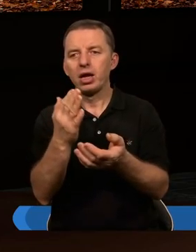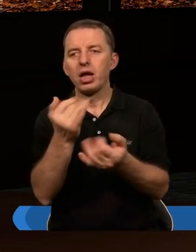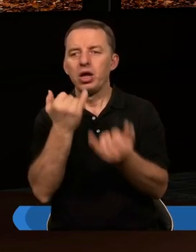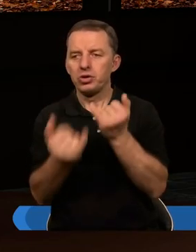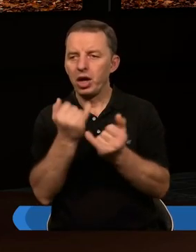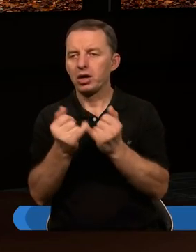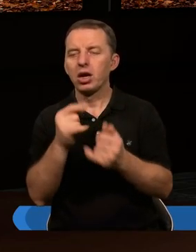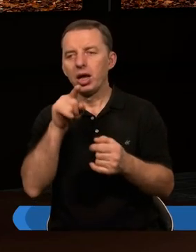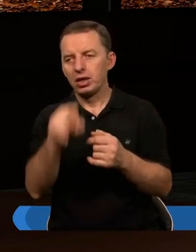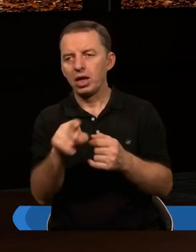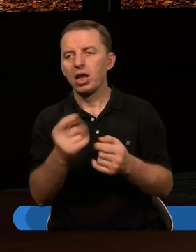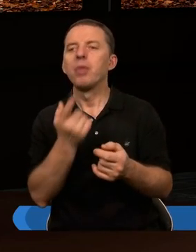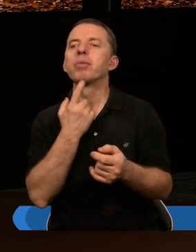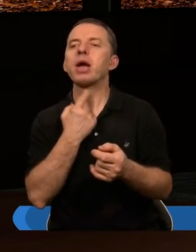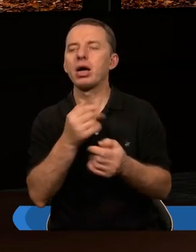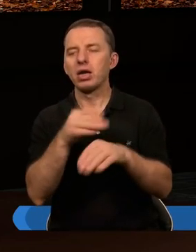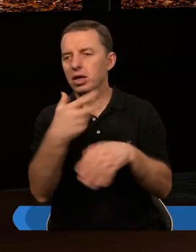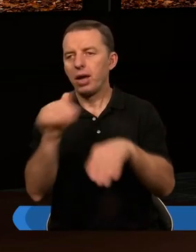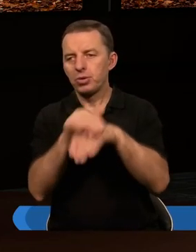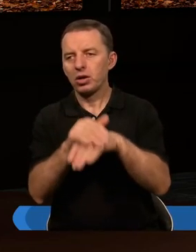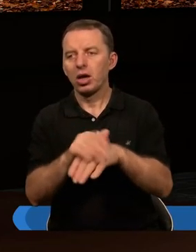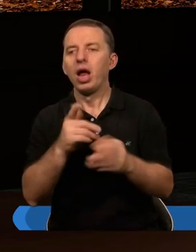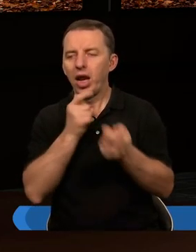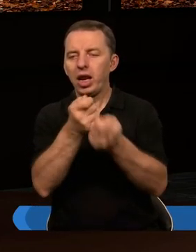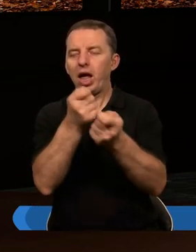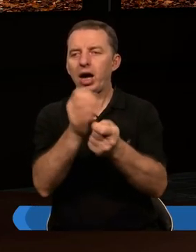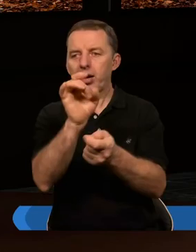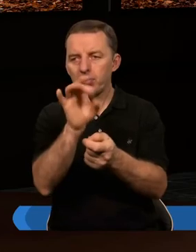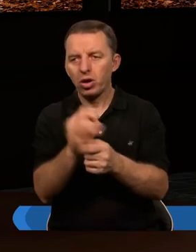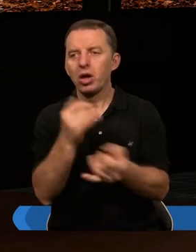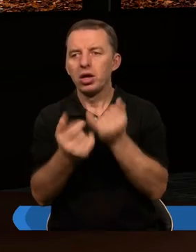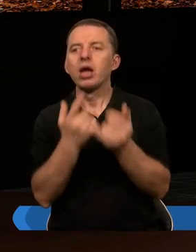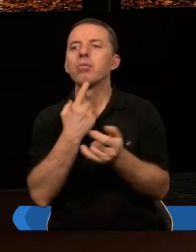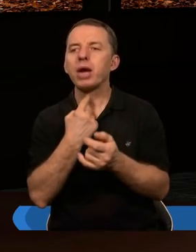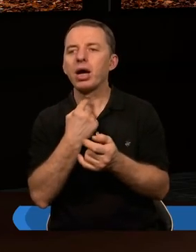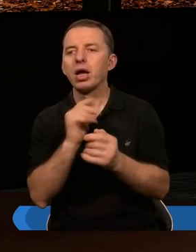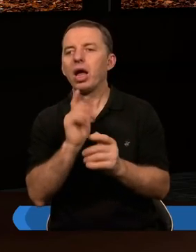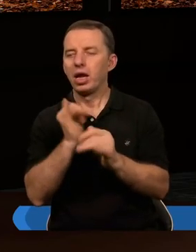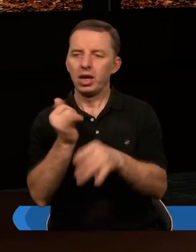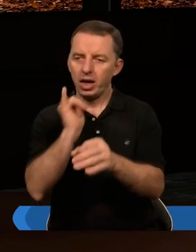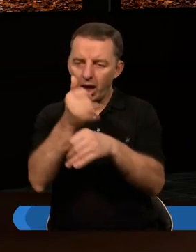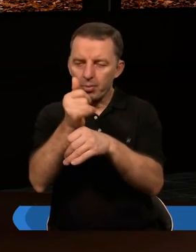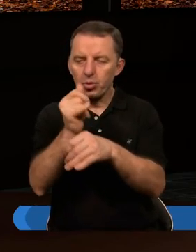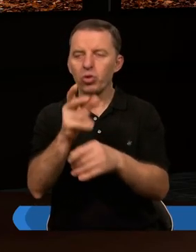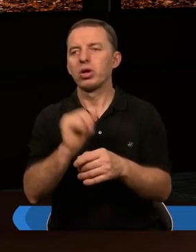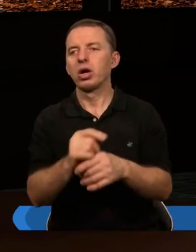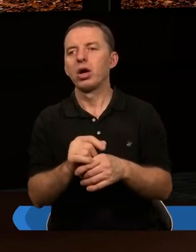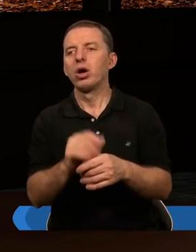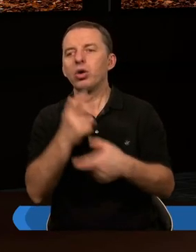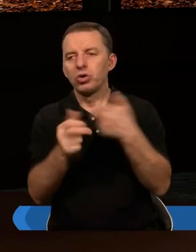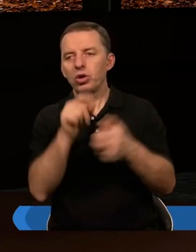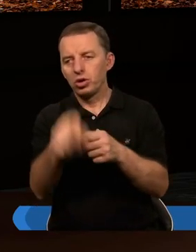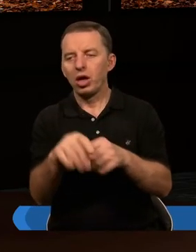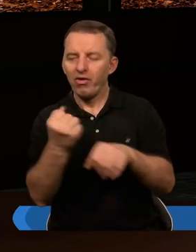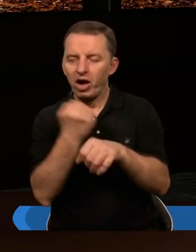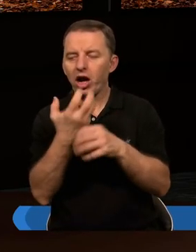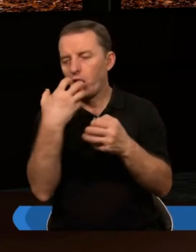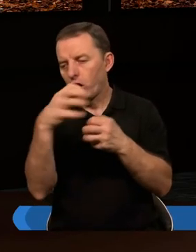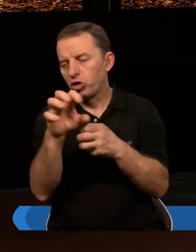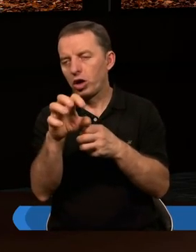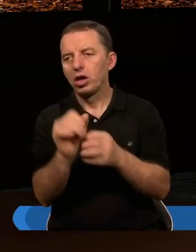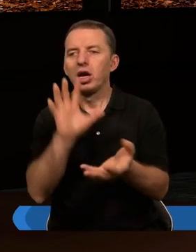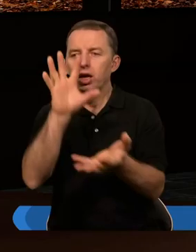Jeśli wtedy łaknie nieprzyjaciel Twój, nakarm go. Jeśli pragnie, napój go. Bo czyniąc to, węgle